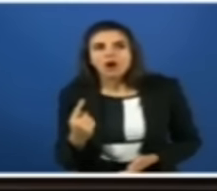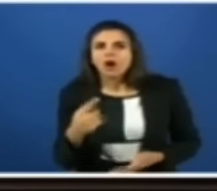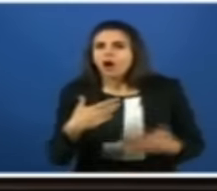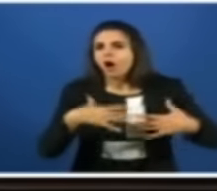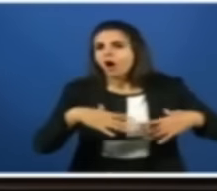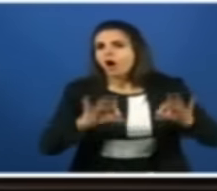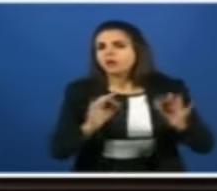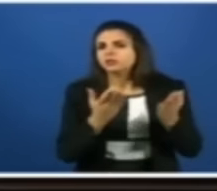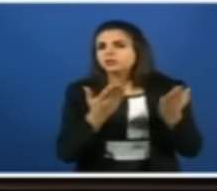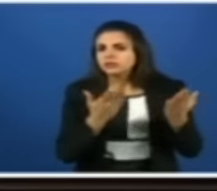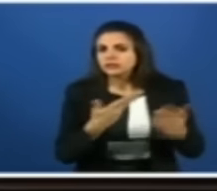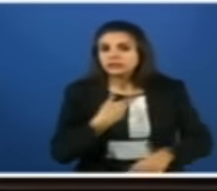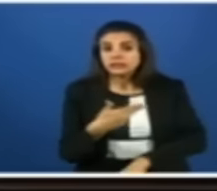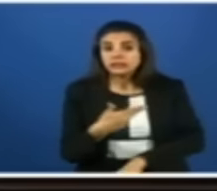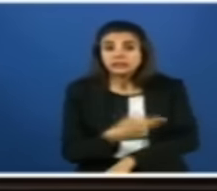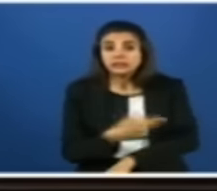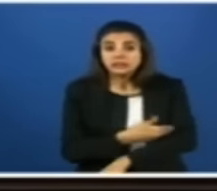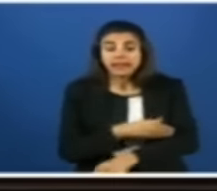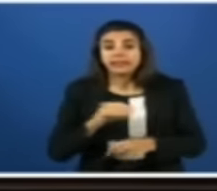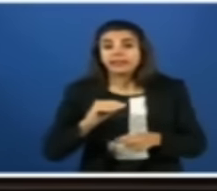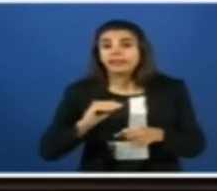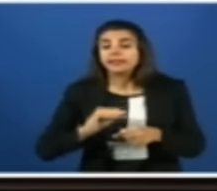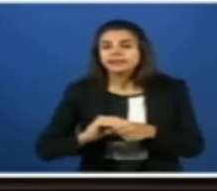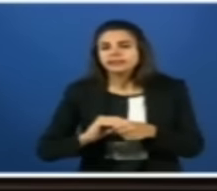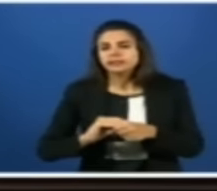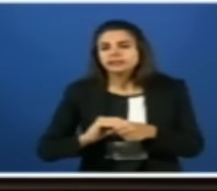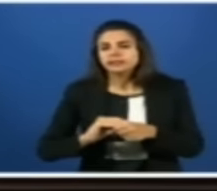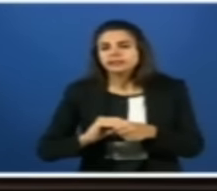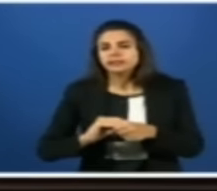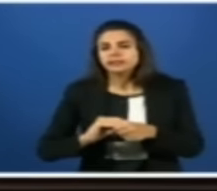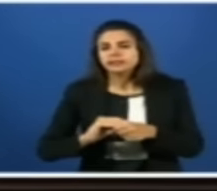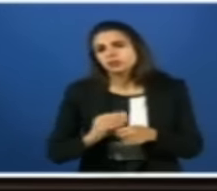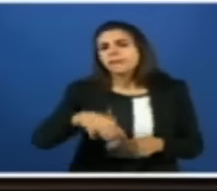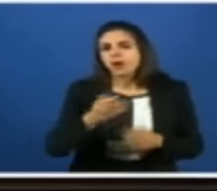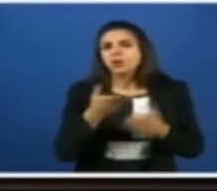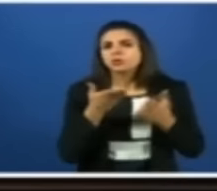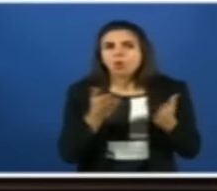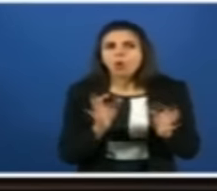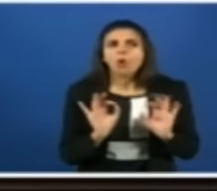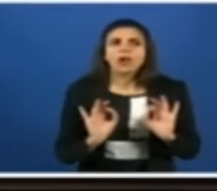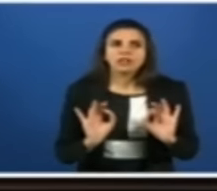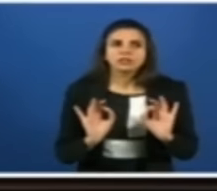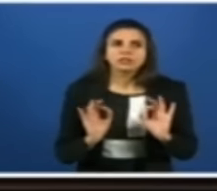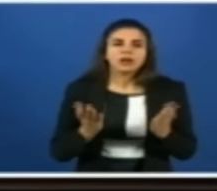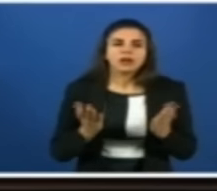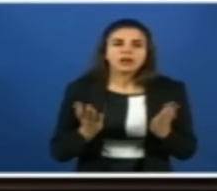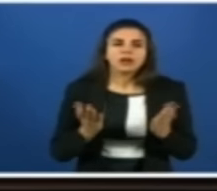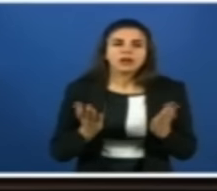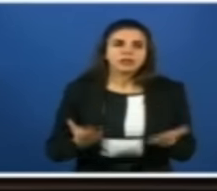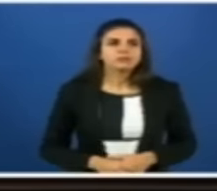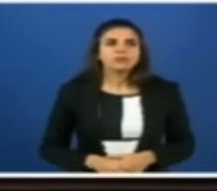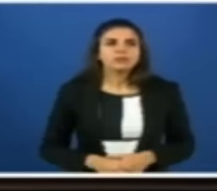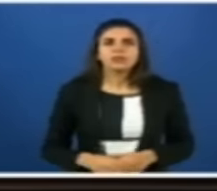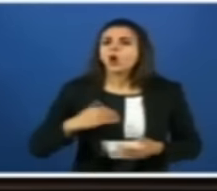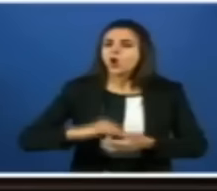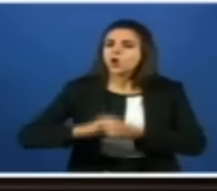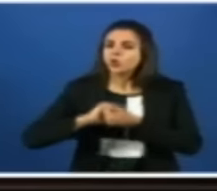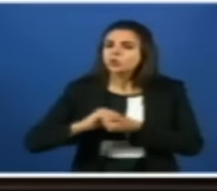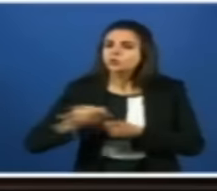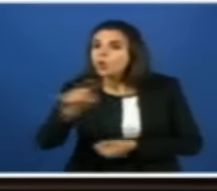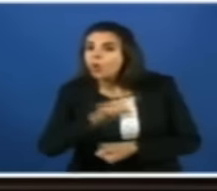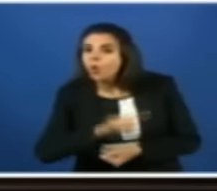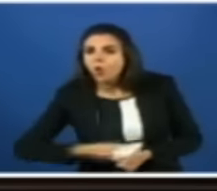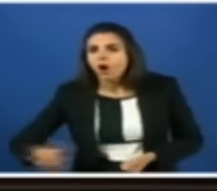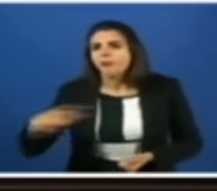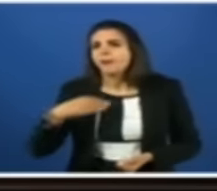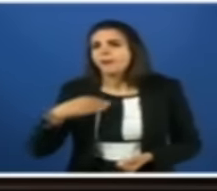hazır hizmet edecek en önemli merkezlerden biri olacaktır. Biz dostlarımıza